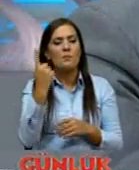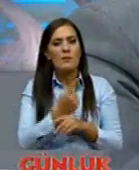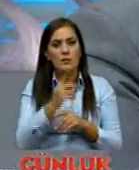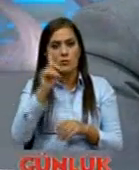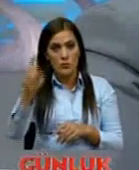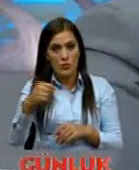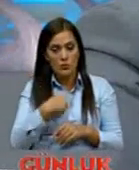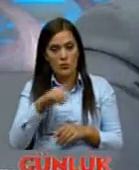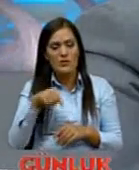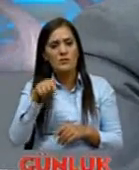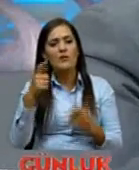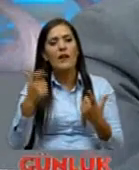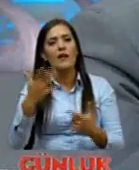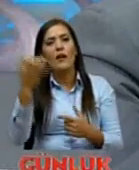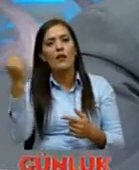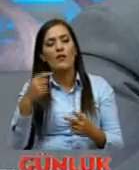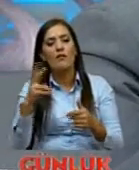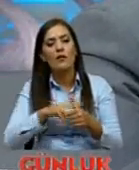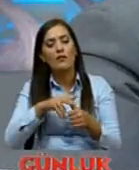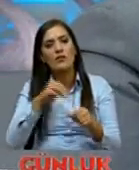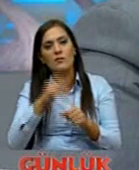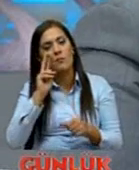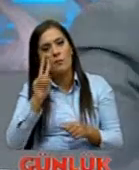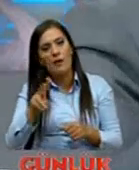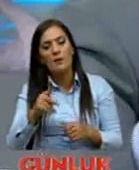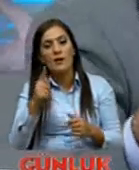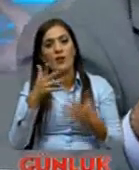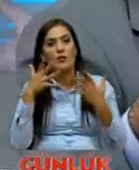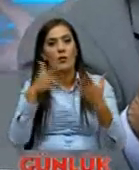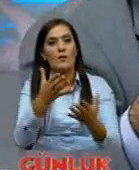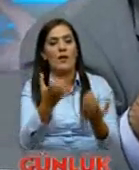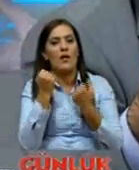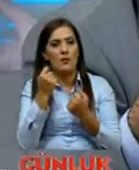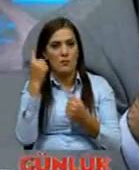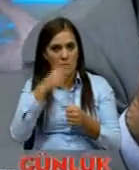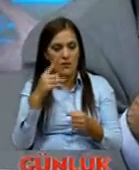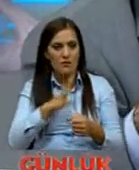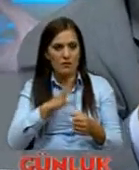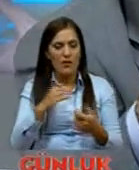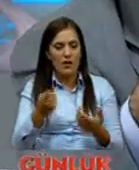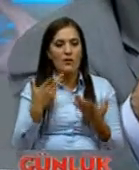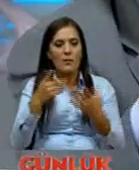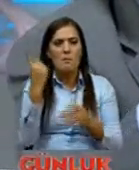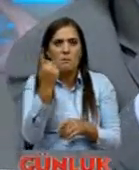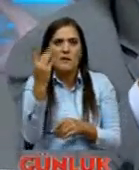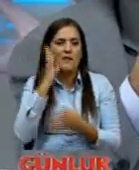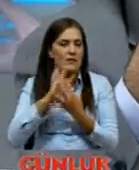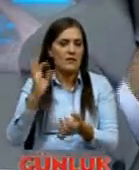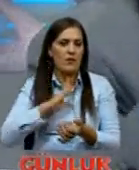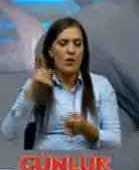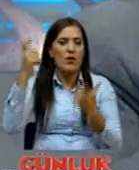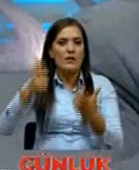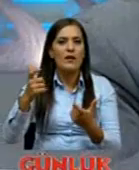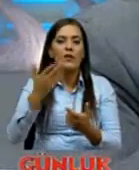var mı? Soruyor muyuz? Yani siz bunu nereden alıyorsunuz? Faturanıza bakalım. Ha, bir de bir toptan alma durumu yani, var çünkü değil mi? Böyle tabii ki bir birileri miktar var.